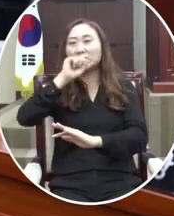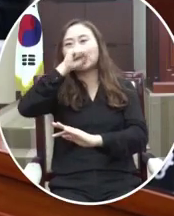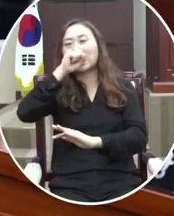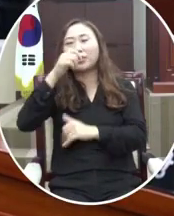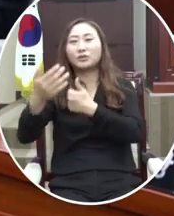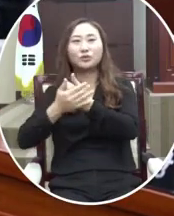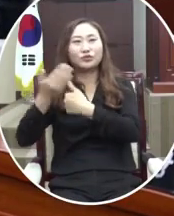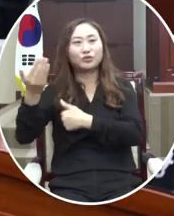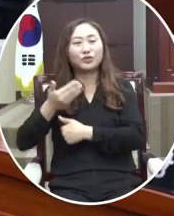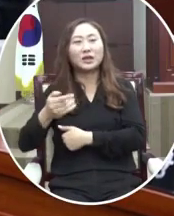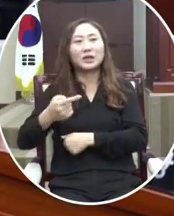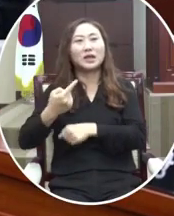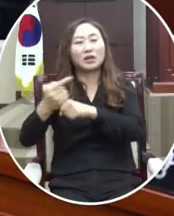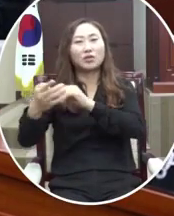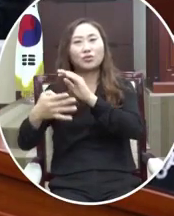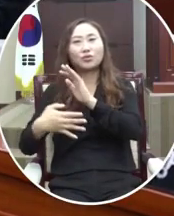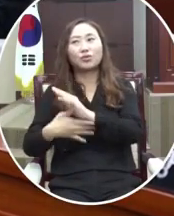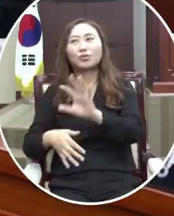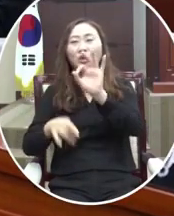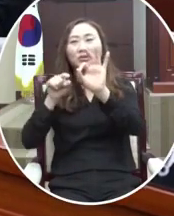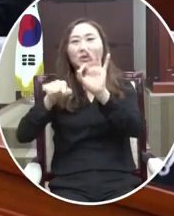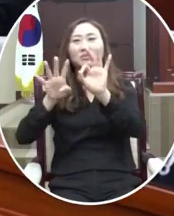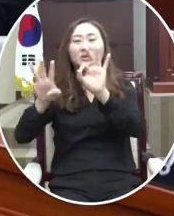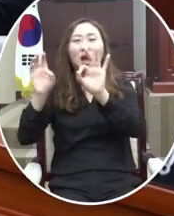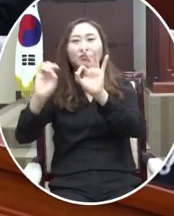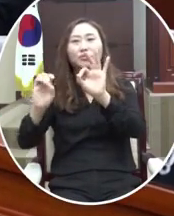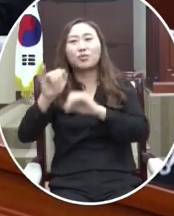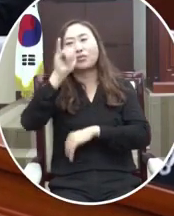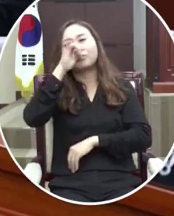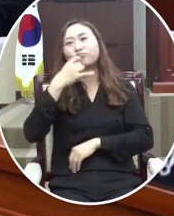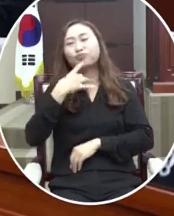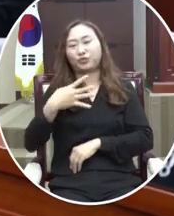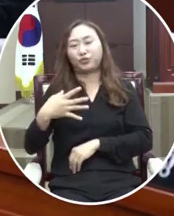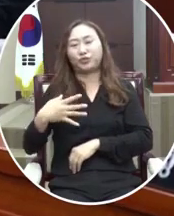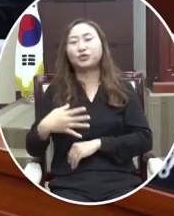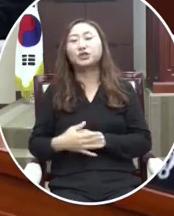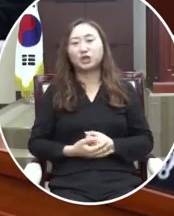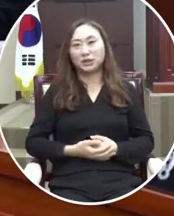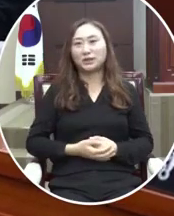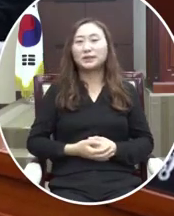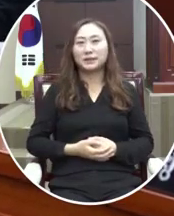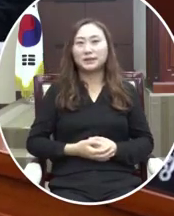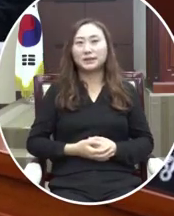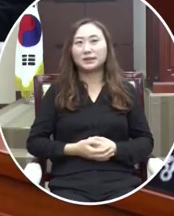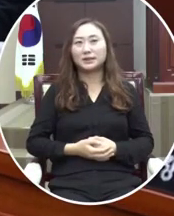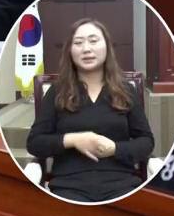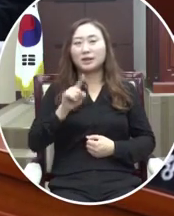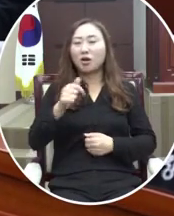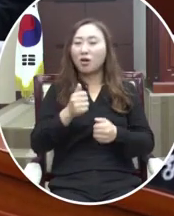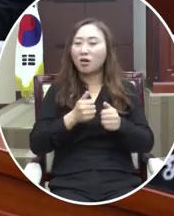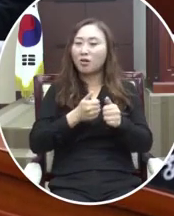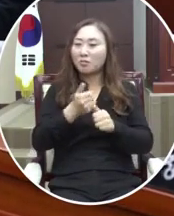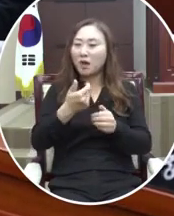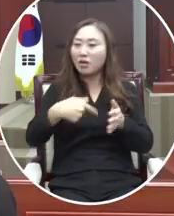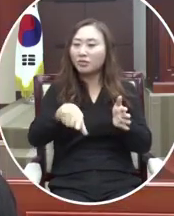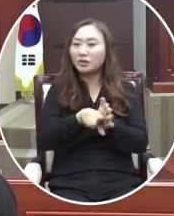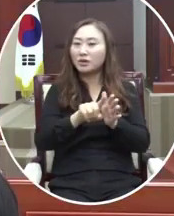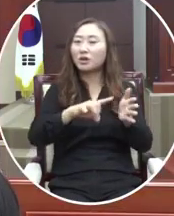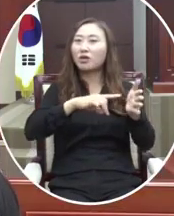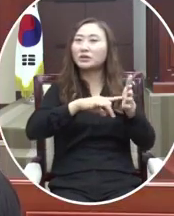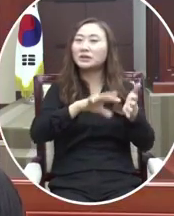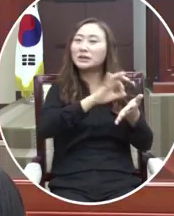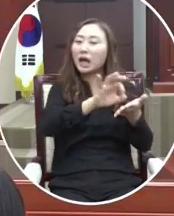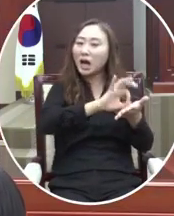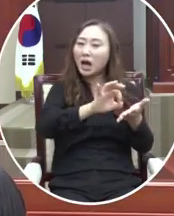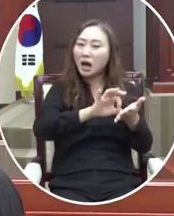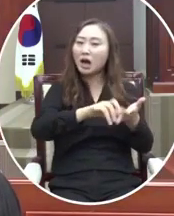교부금은 내년도 0.4% 증가해 거쳤습니다이를 극복하기 위해 특단의 세출 구조 조정을